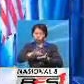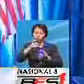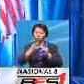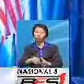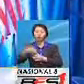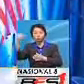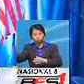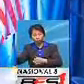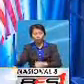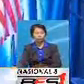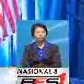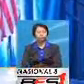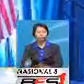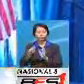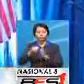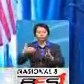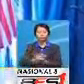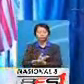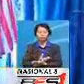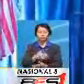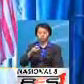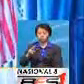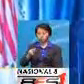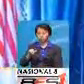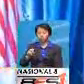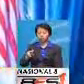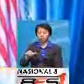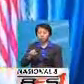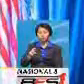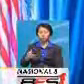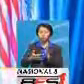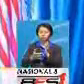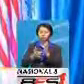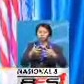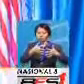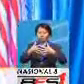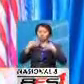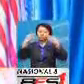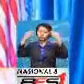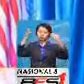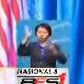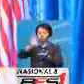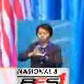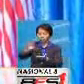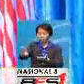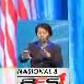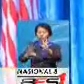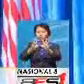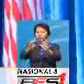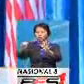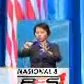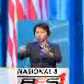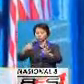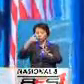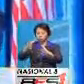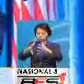asing terbaharu finisar corporation Syarikat teknologi terkemuka di Amerika Syarikat akan melabur r400 juta bagi